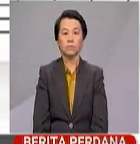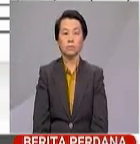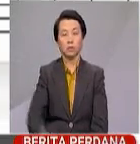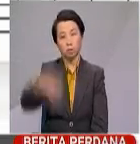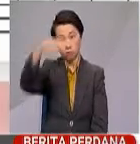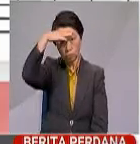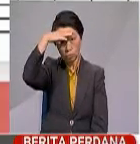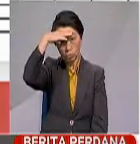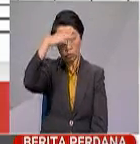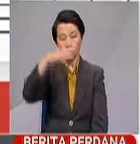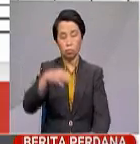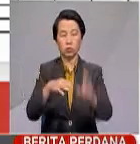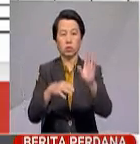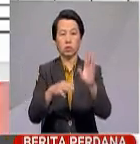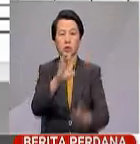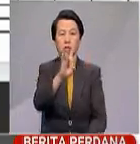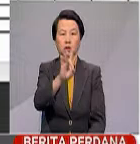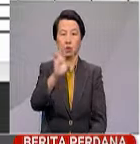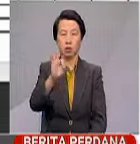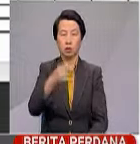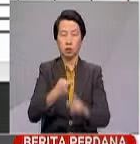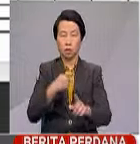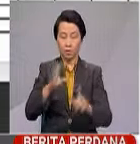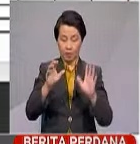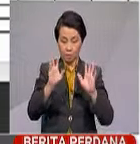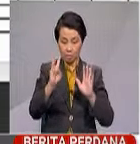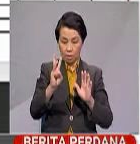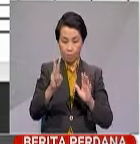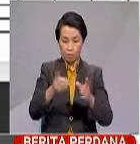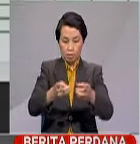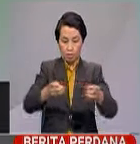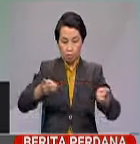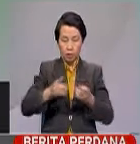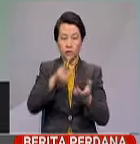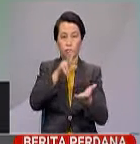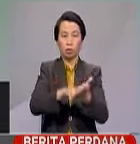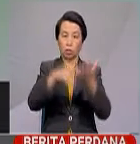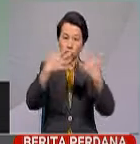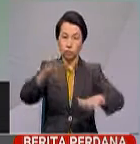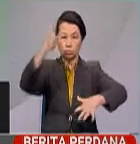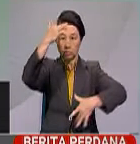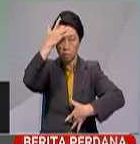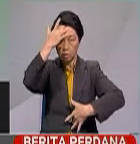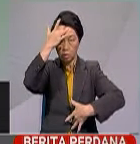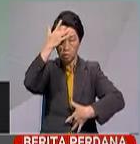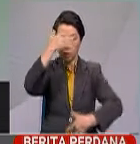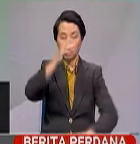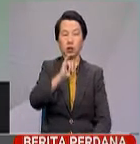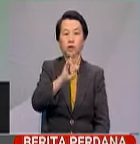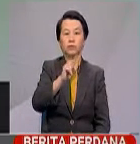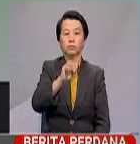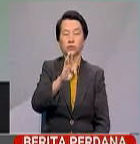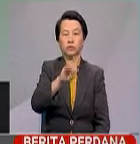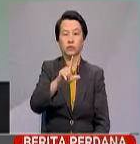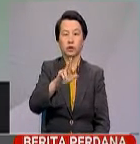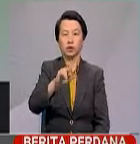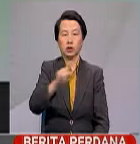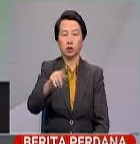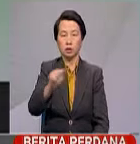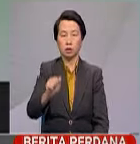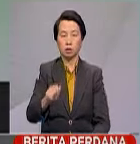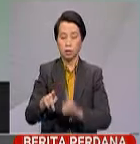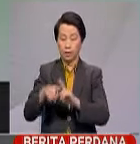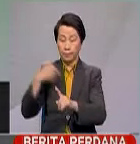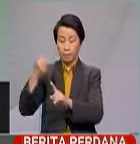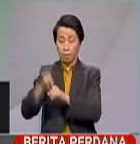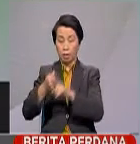Di Johor, sejumlah 89 murid dari 6 daerah di negeri itu disahkan telah dijangkiti virus influenza. Pengarah pendidikan Johor Azman